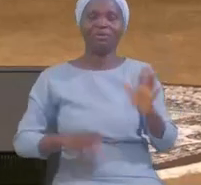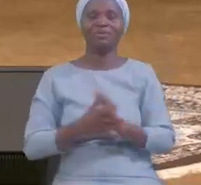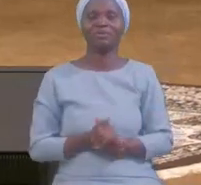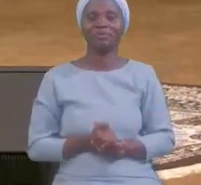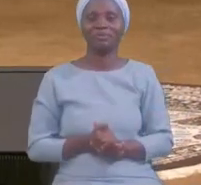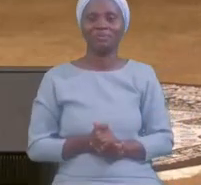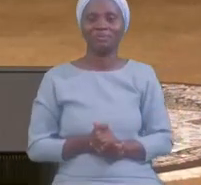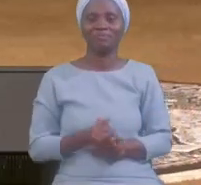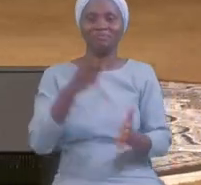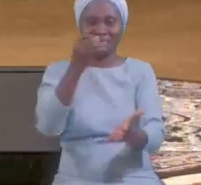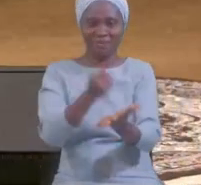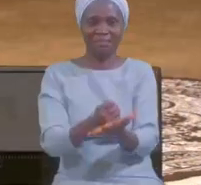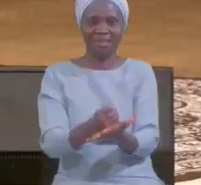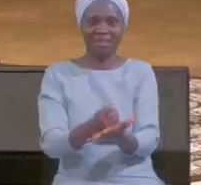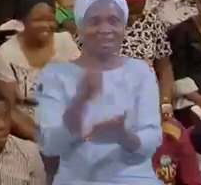Pour vous,